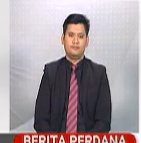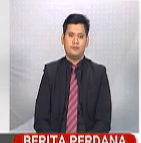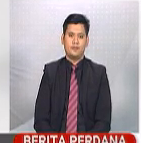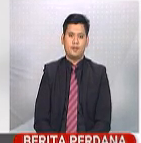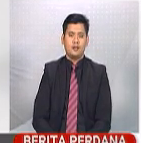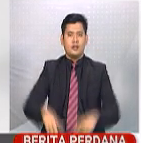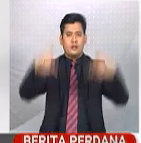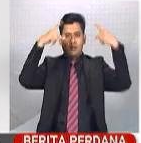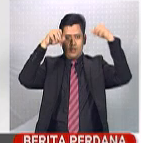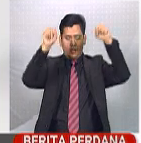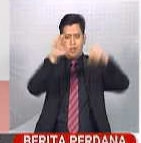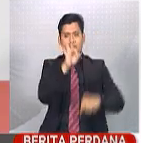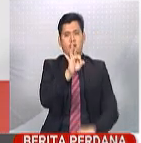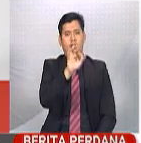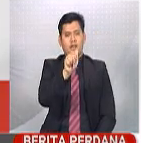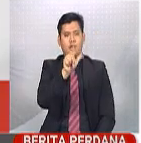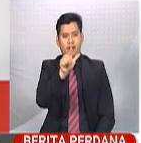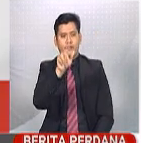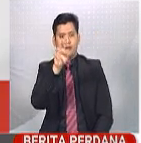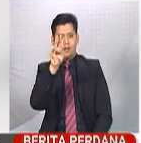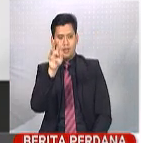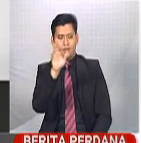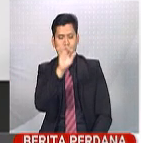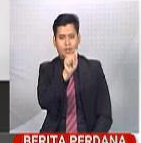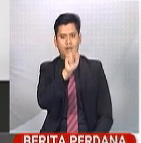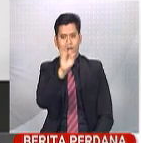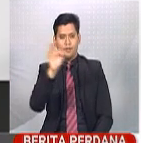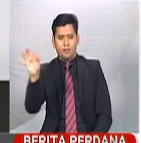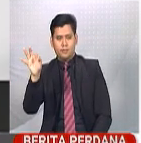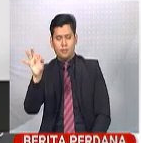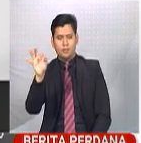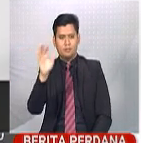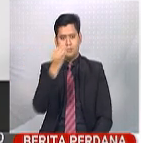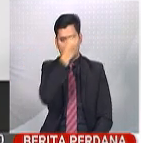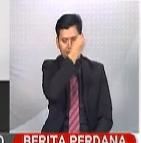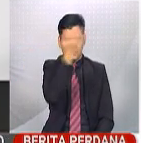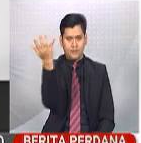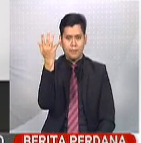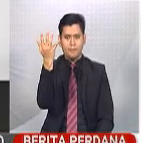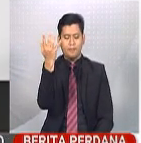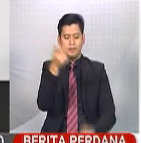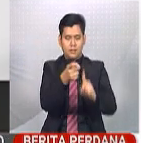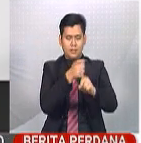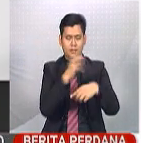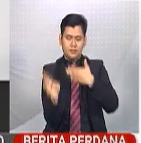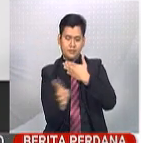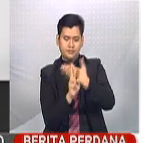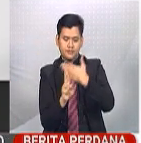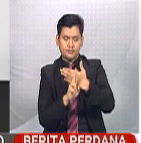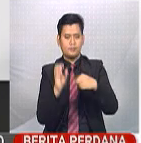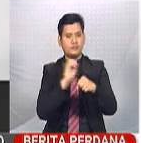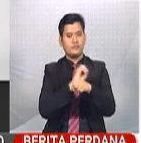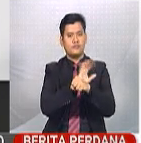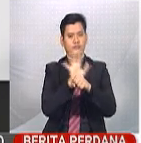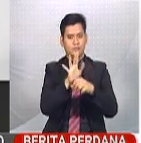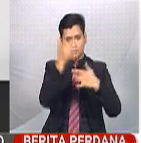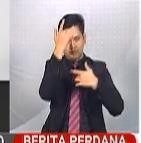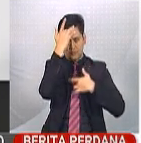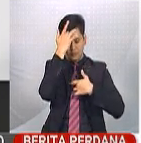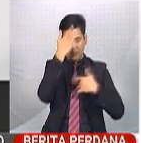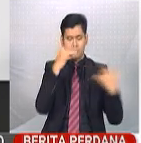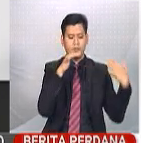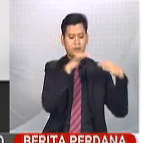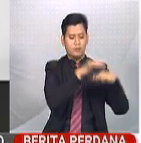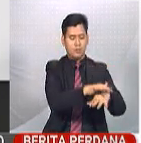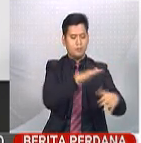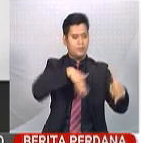Hai presiden iafmi general Jeff Smith dalam satu kenyataan berkata melihat pada risiko jangkitan penyakit dalam perhimpunan seperti